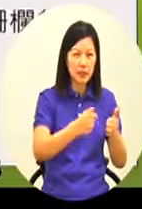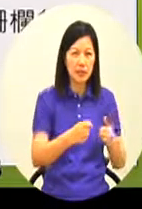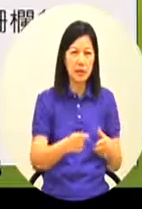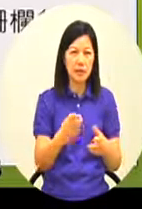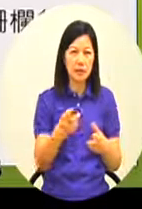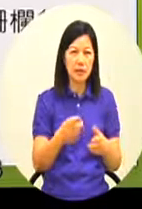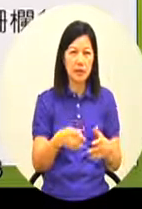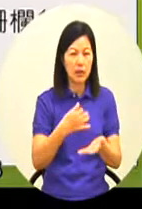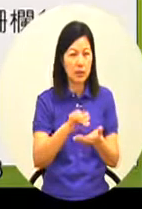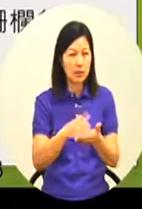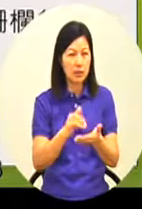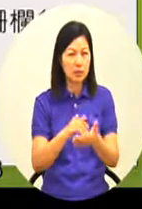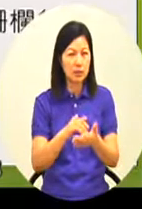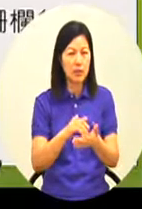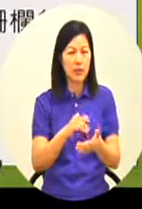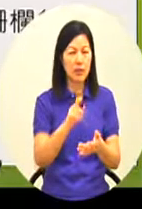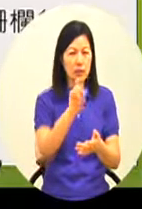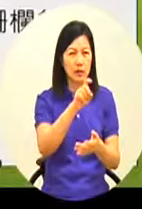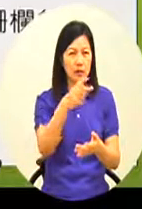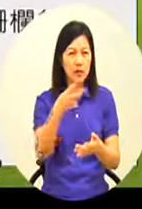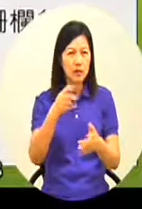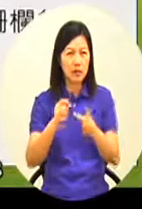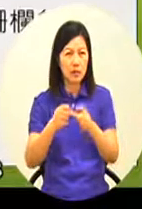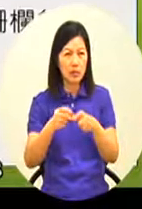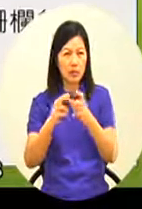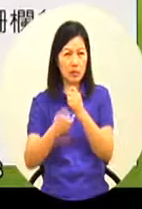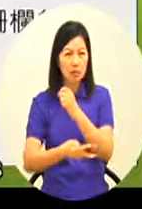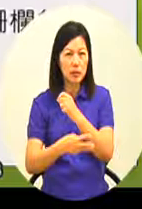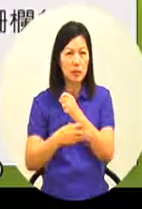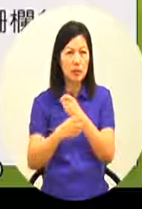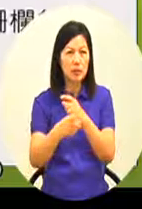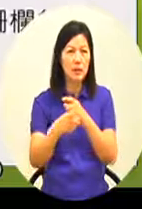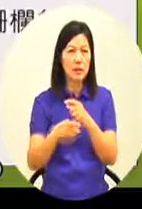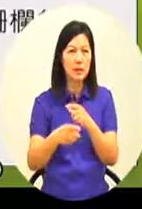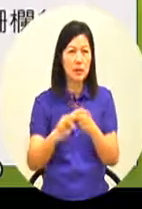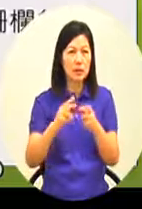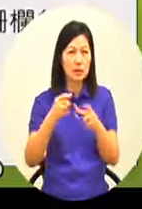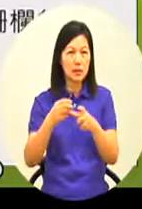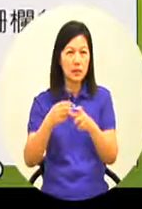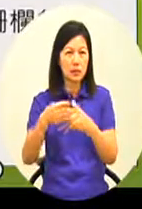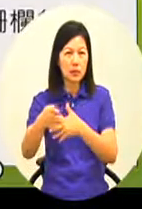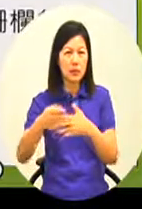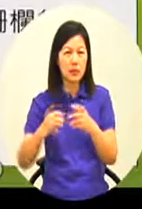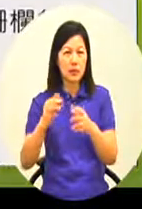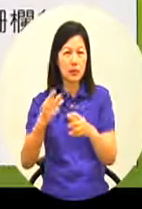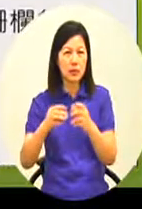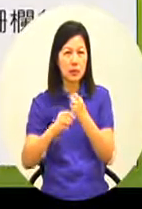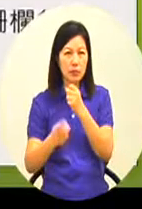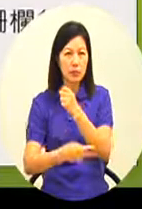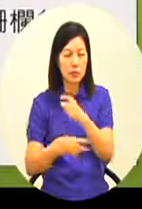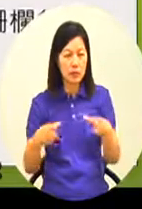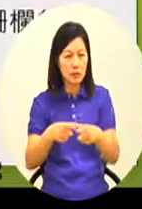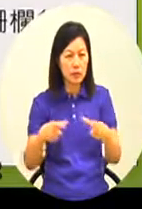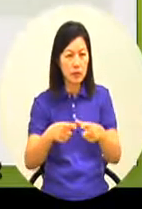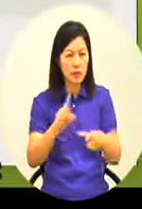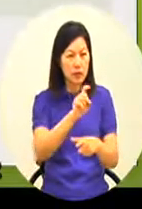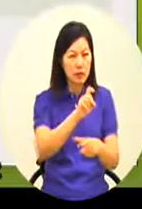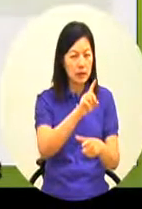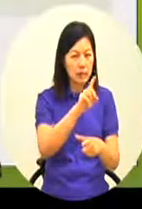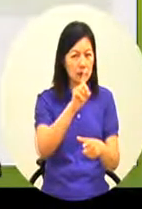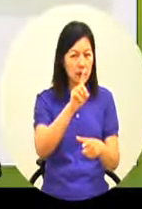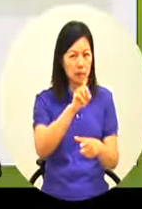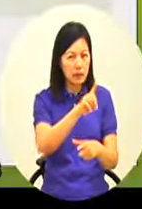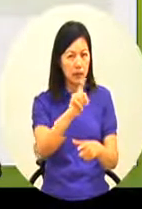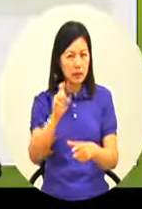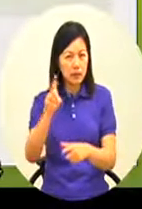换算一下来是，一个场地是不需要20坪，好，那小场地是大概11、12坪就好了。那现在就是有一